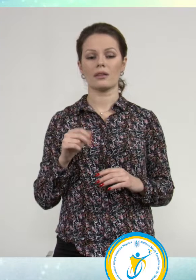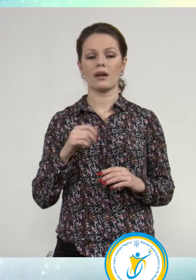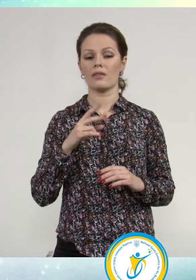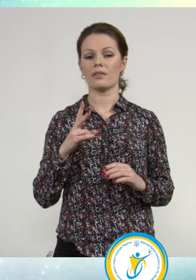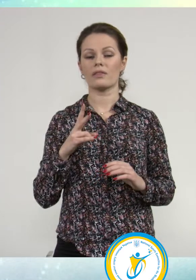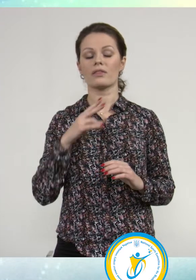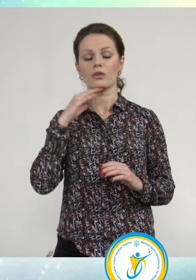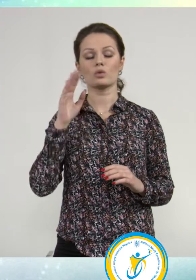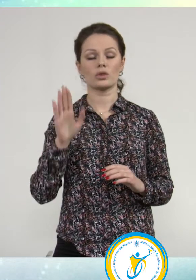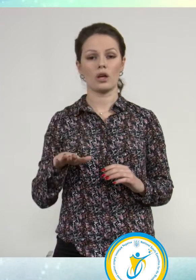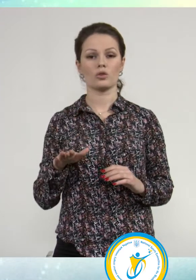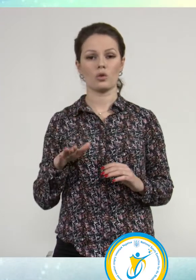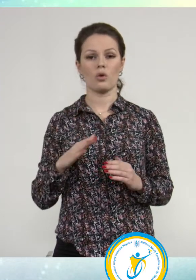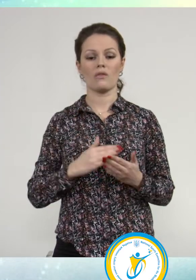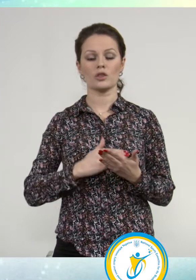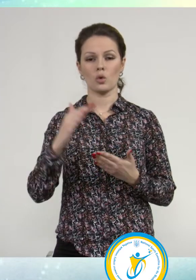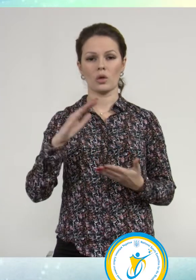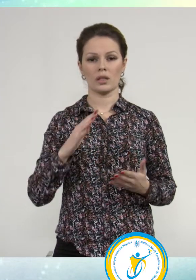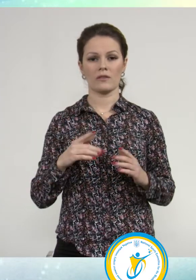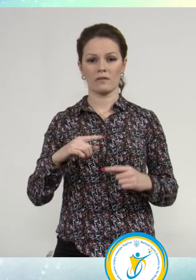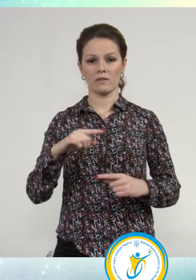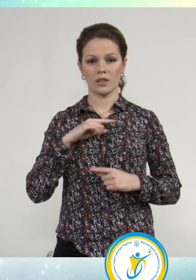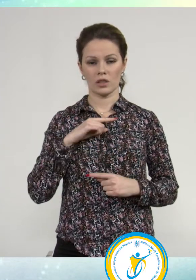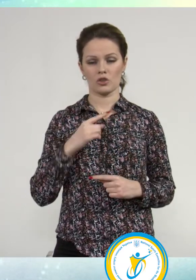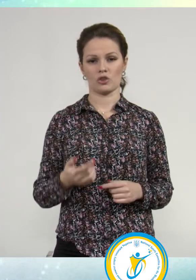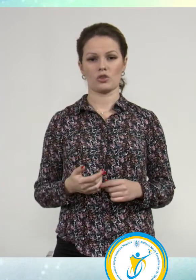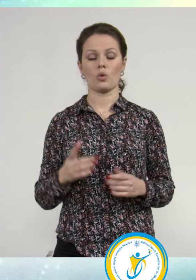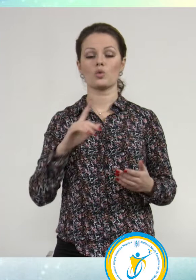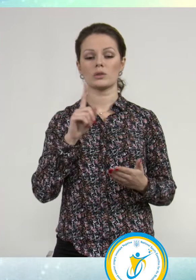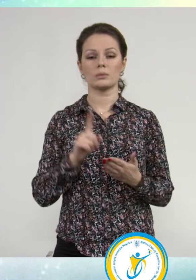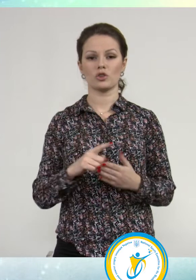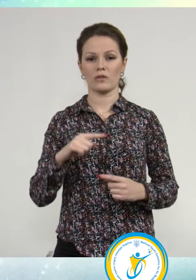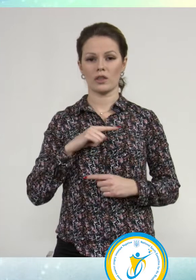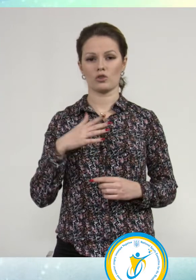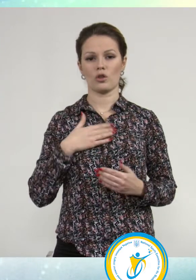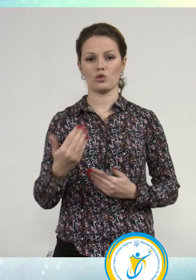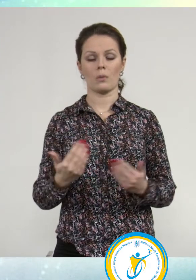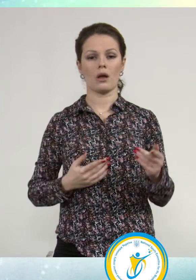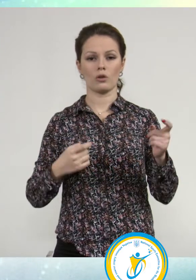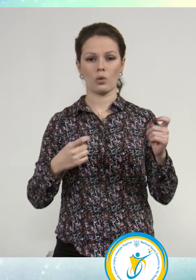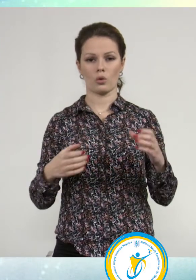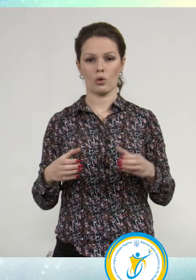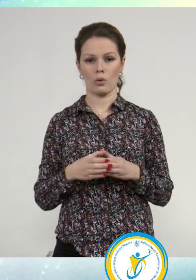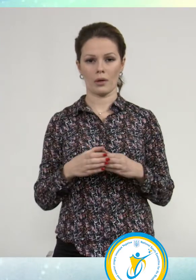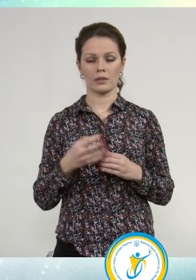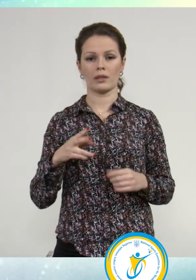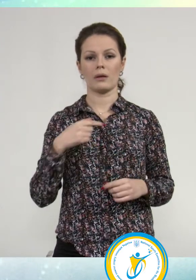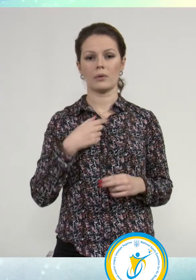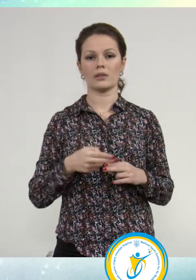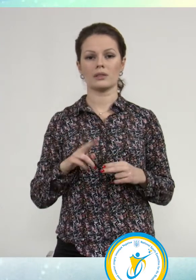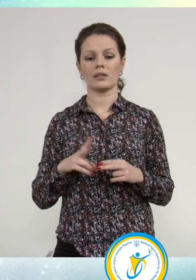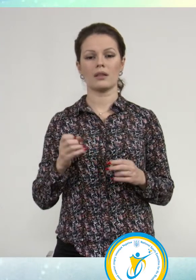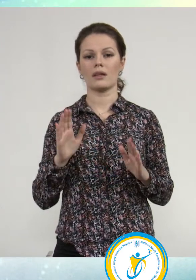достатньо успішний фініш нашої біатлонної збірної команди. Для мене це не те, що перемога